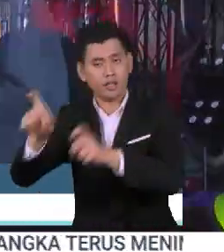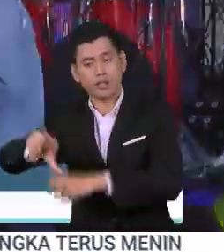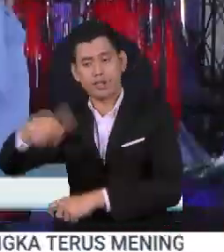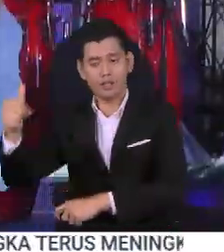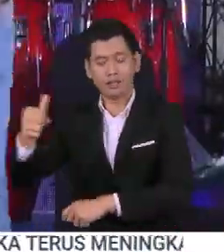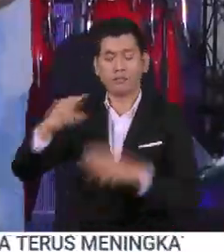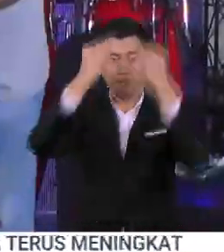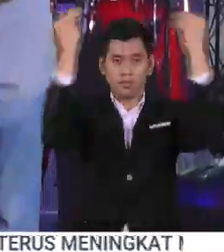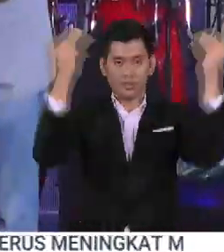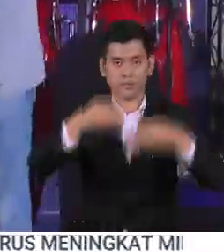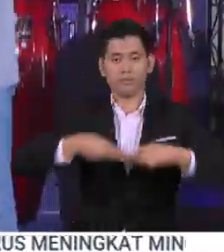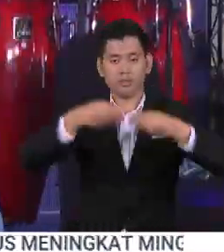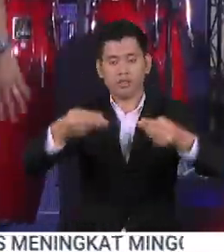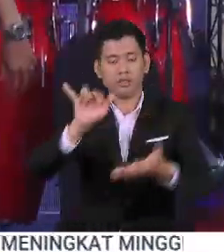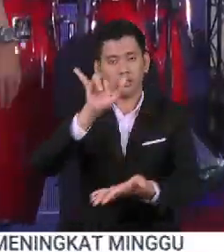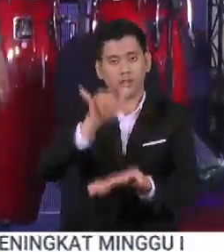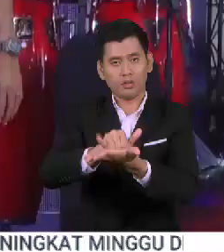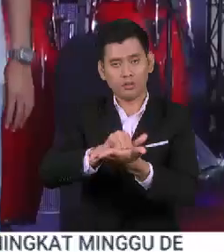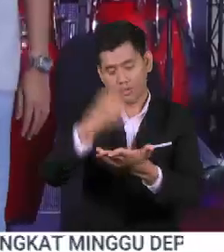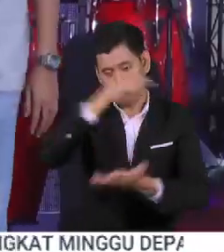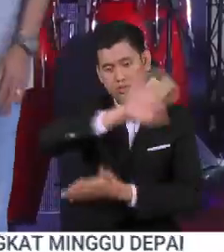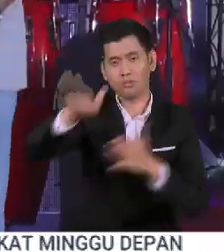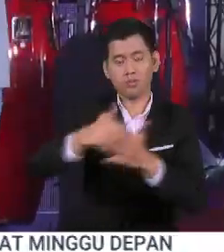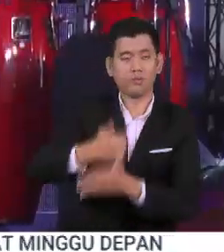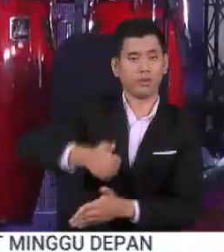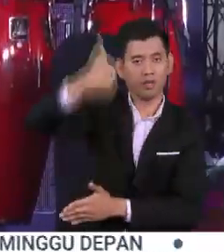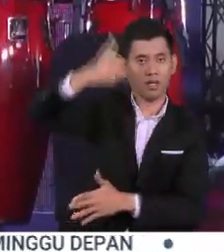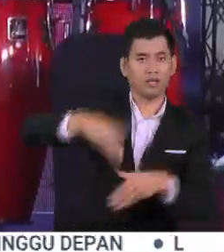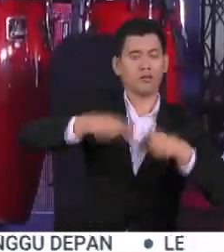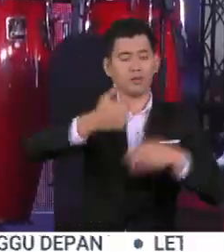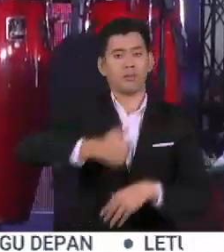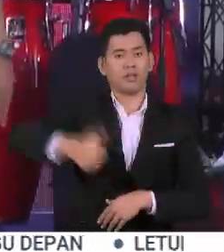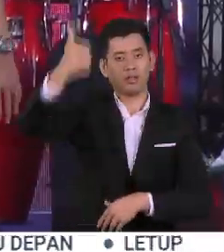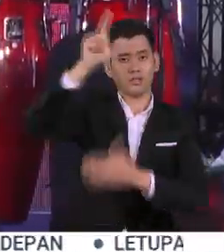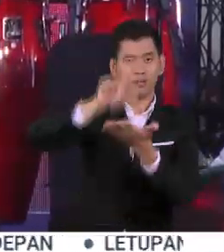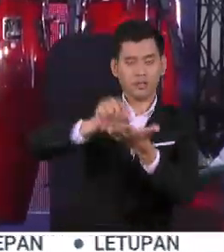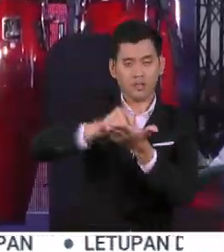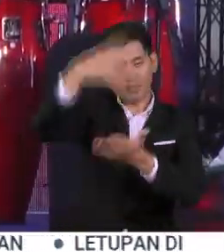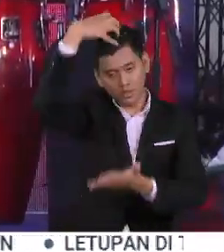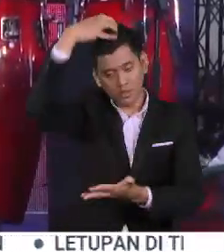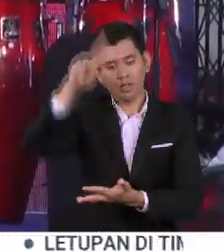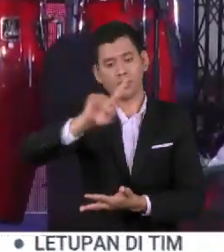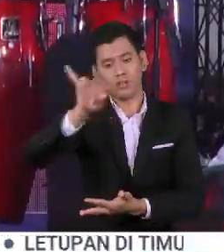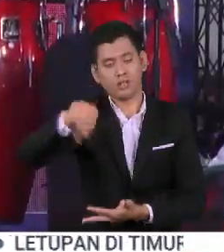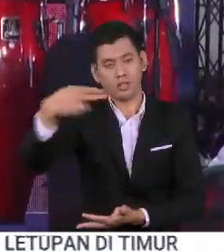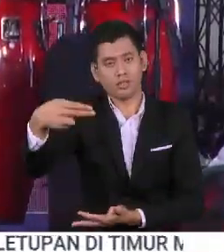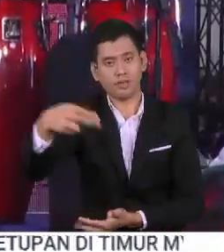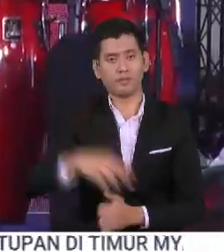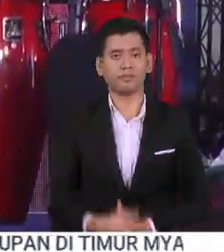majelis penyampaian hadiah kepada pemenang disampaikan pengarah jabatan penyiaran selango Nobita